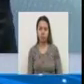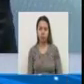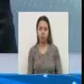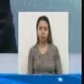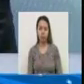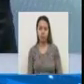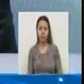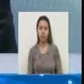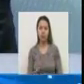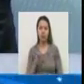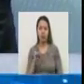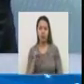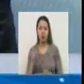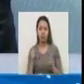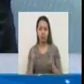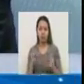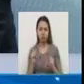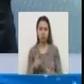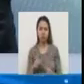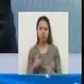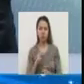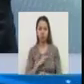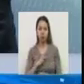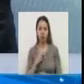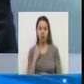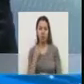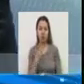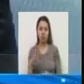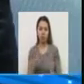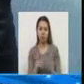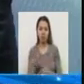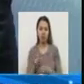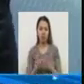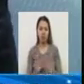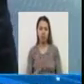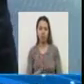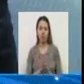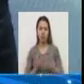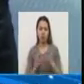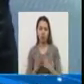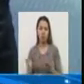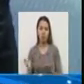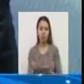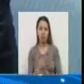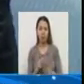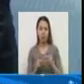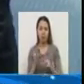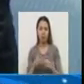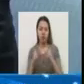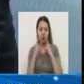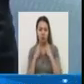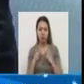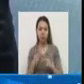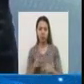создания... Ядролық қарудың таралуымен күрес жүргізудегі бірден бір жолы жаппай қырып жоятын қарудан азат аймақтар құру. Әсіресе